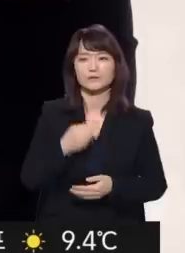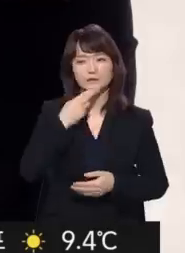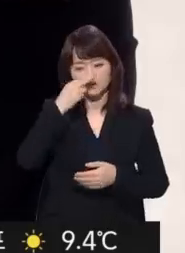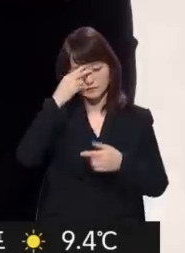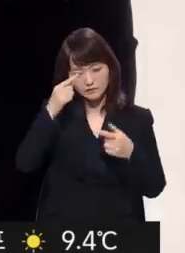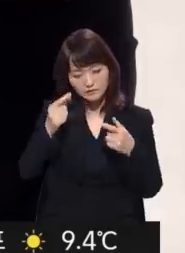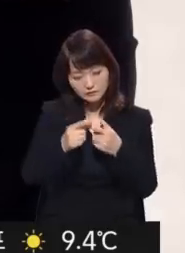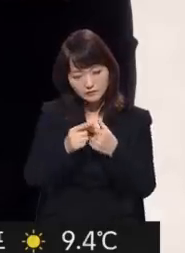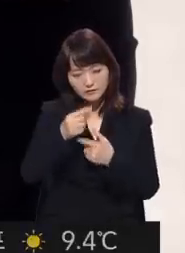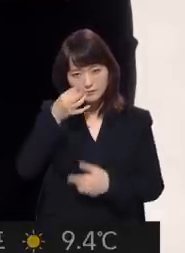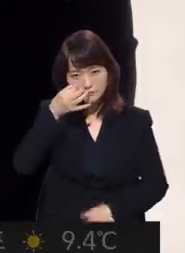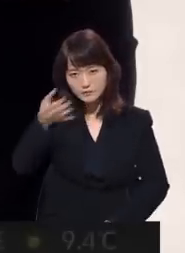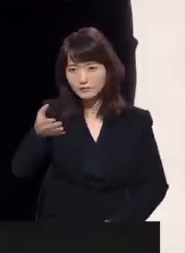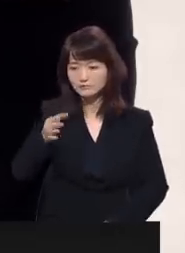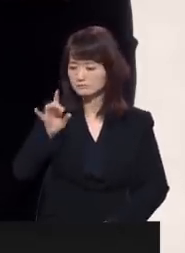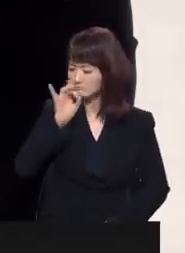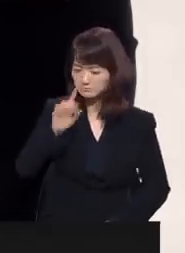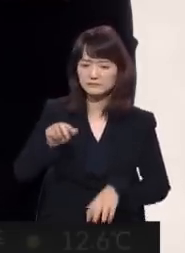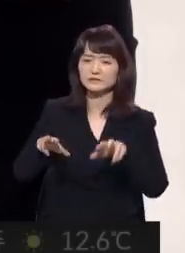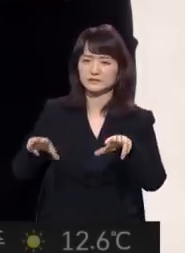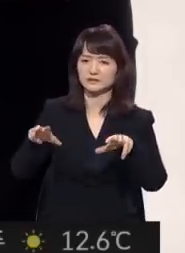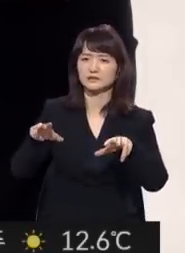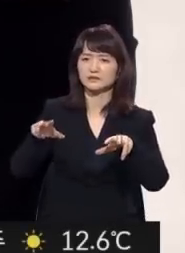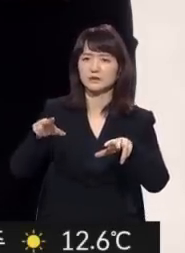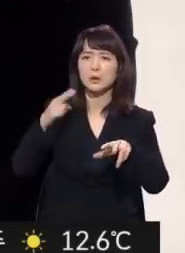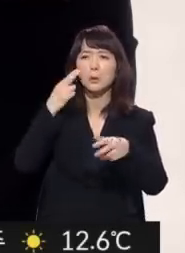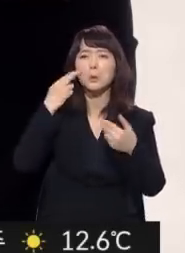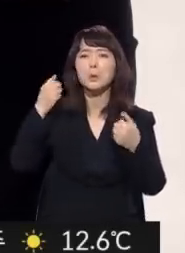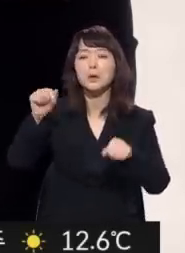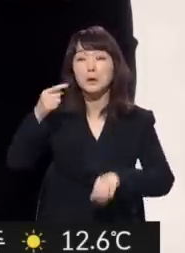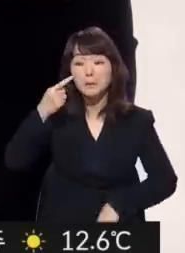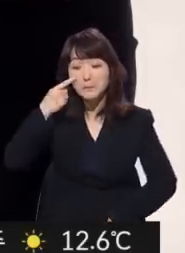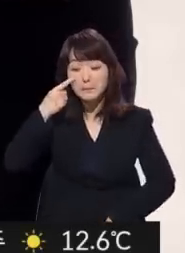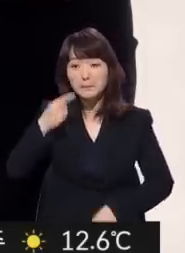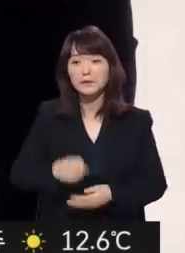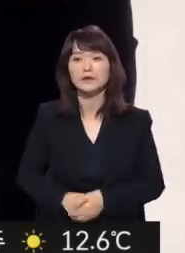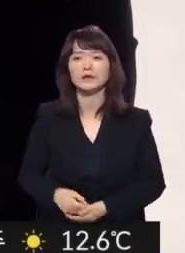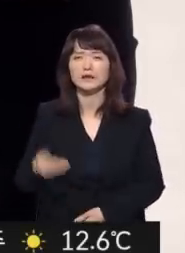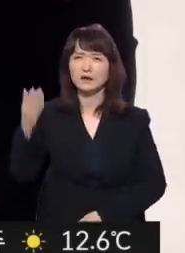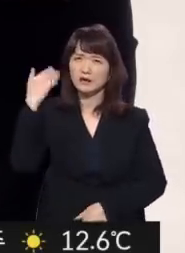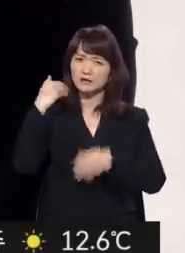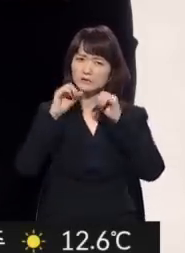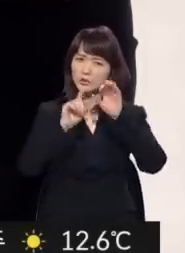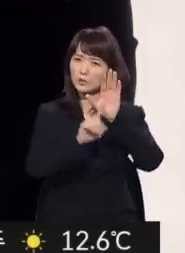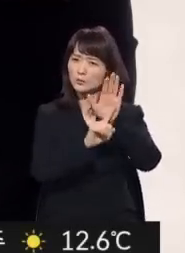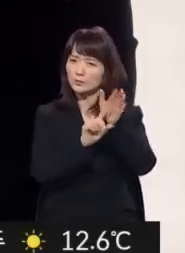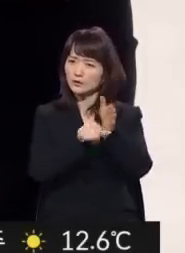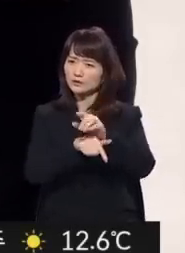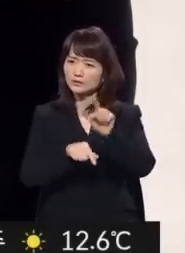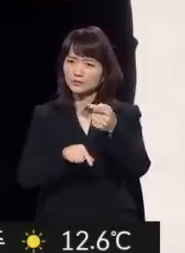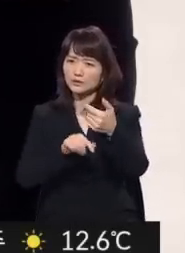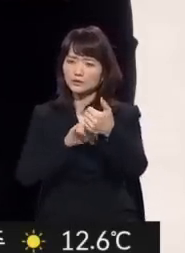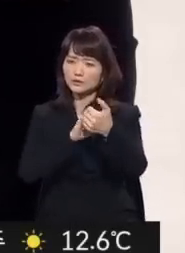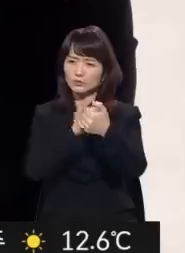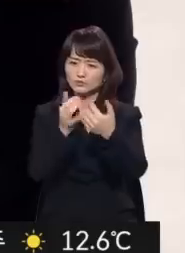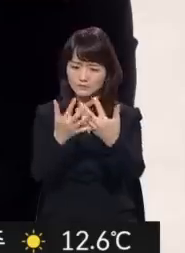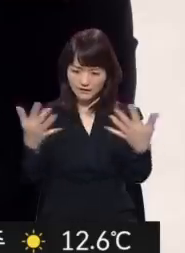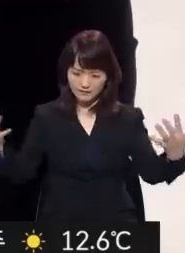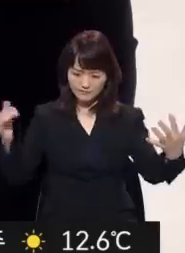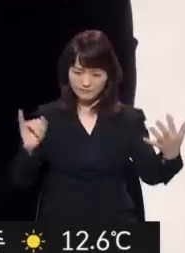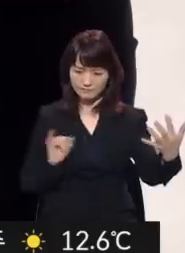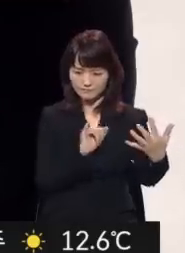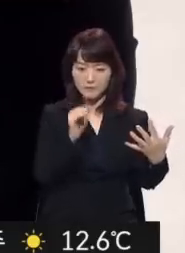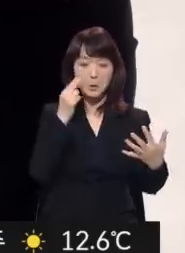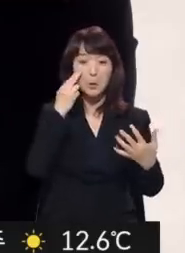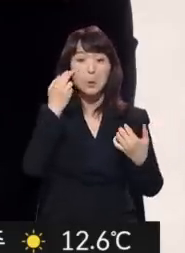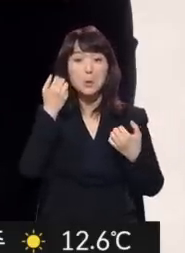피해갔던 거 같아요 그러니까 안 된다 지금 쳐야 된다 아 홍보 옛날에 할 때 150명 앞에서 쳤다고 하면서